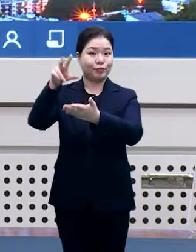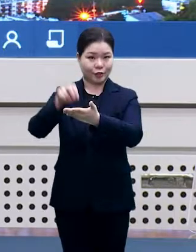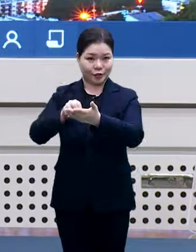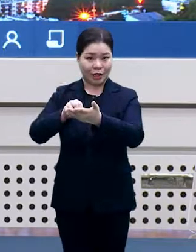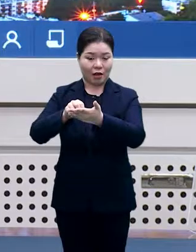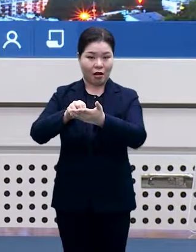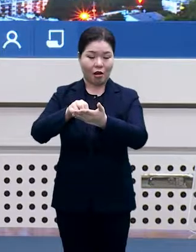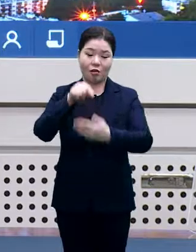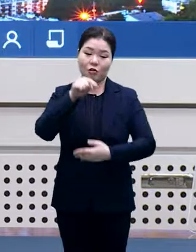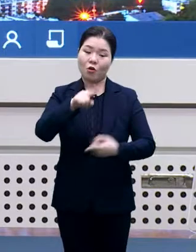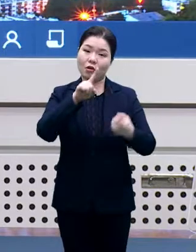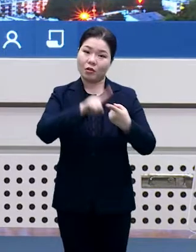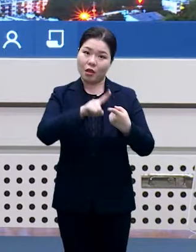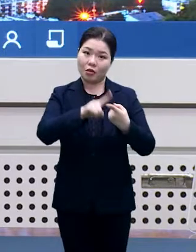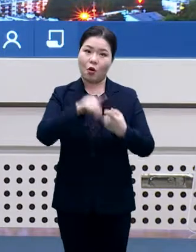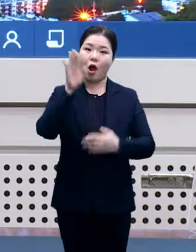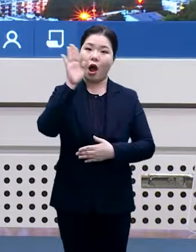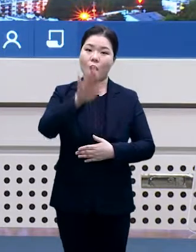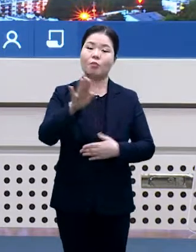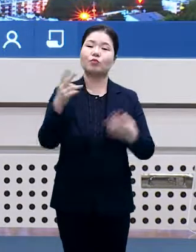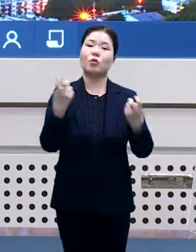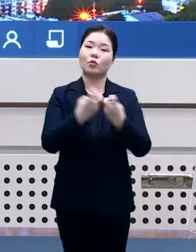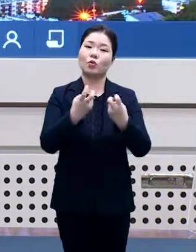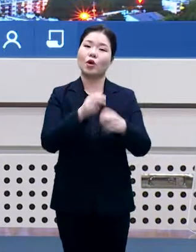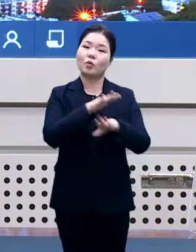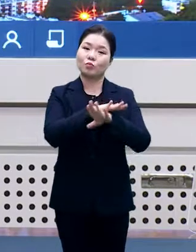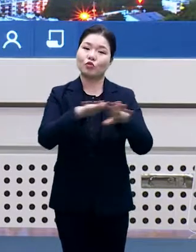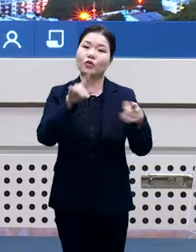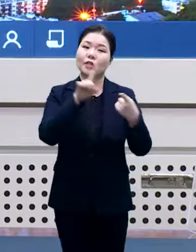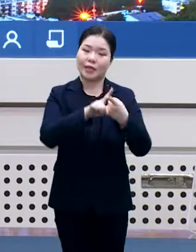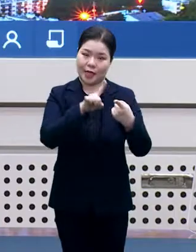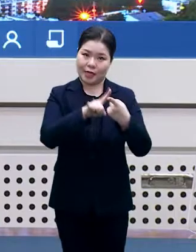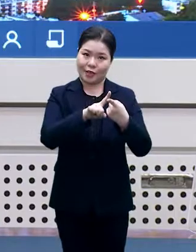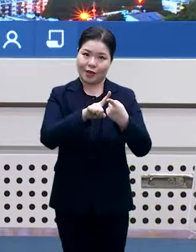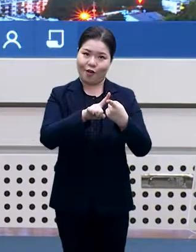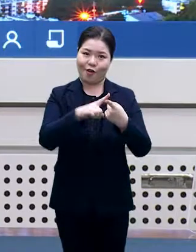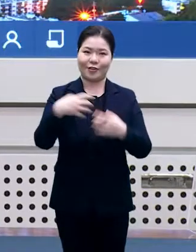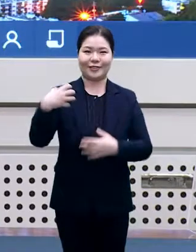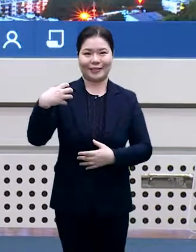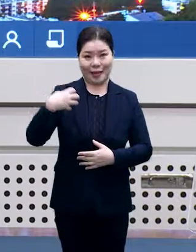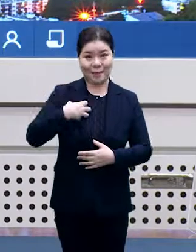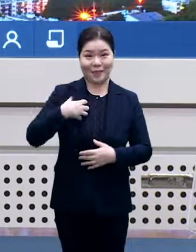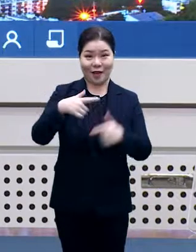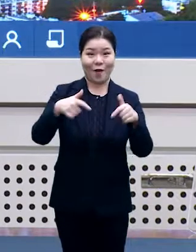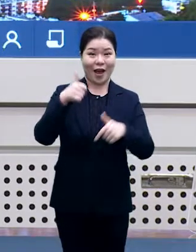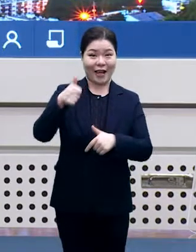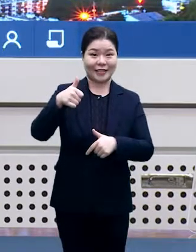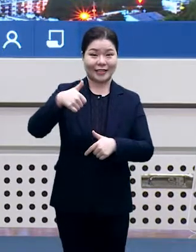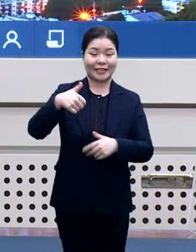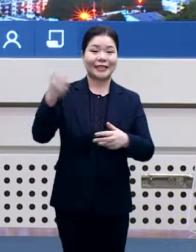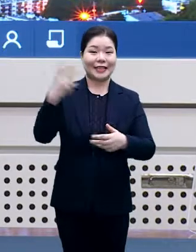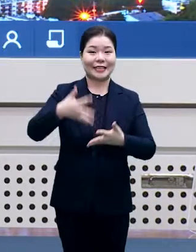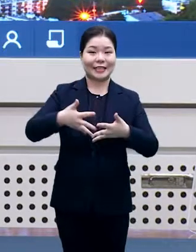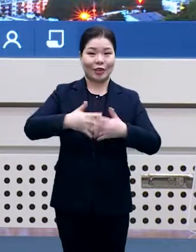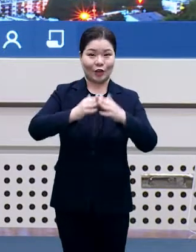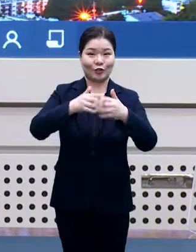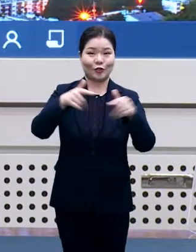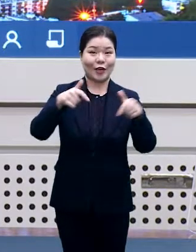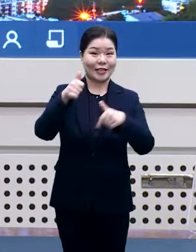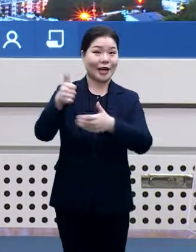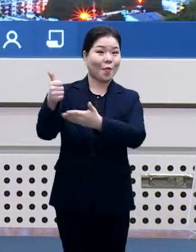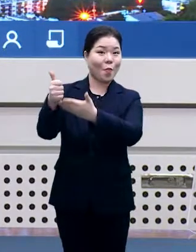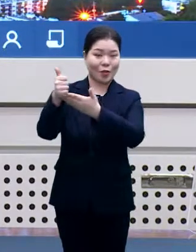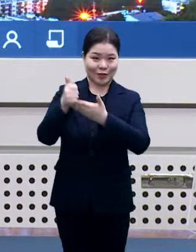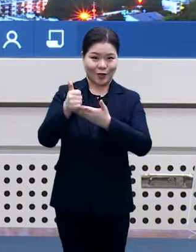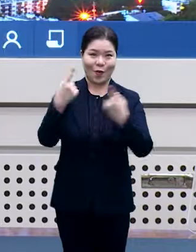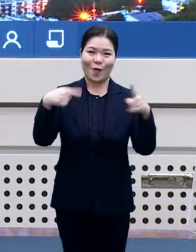문제 이걸 어떻게 앞으로 풀어갈 것인가에 대해서 우리 담당 과장인 재건축 과장을